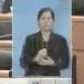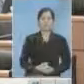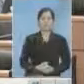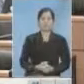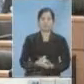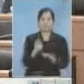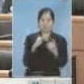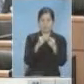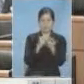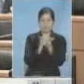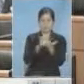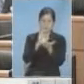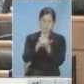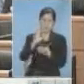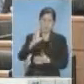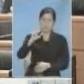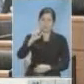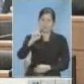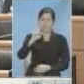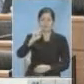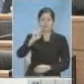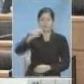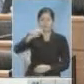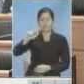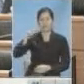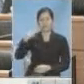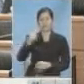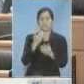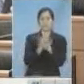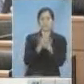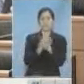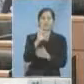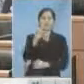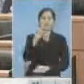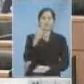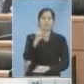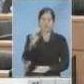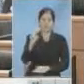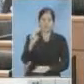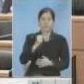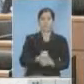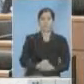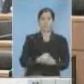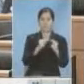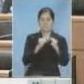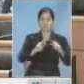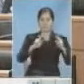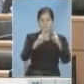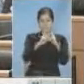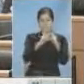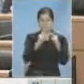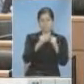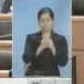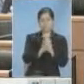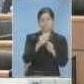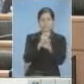2,500,000 กว่าล้านก็อยู่ในเกณฑ์70กว่าเปอร์เซ็นต์นะครับฉะนั้นในกระทรวงมหาดไทยก็ถือว่